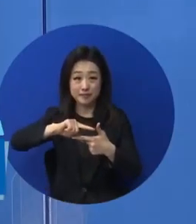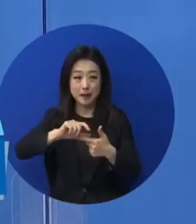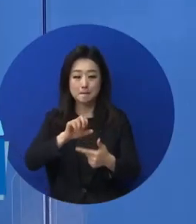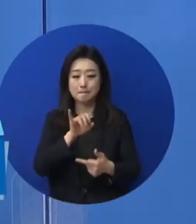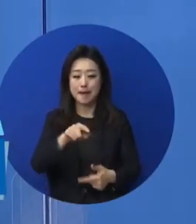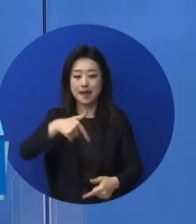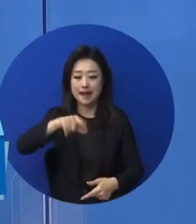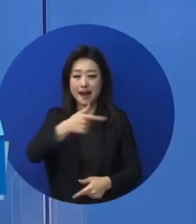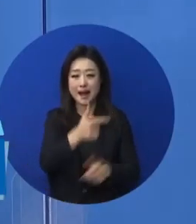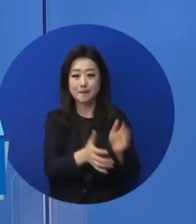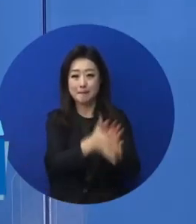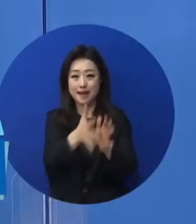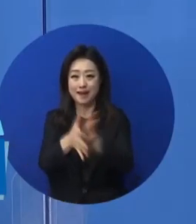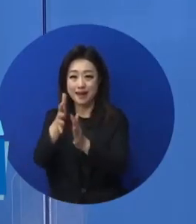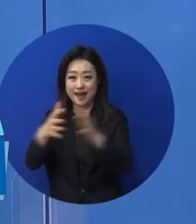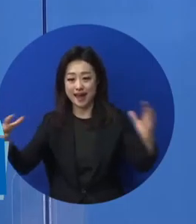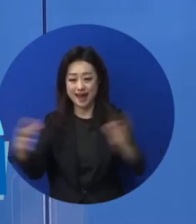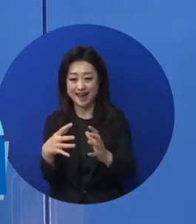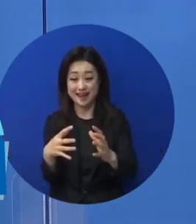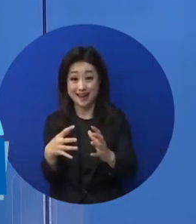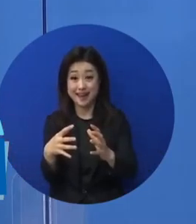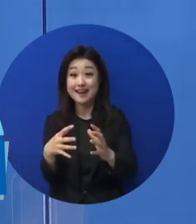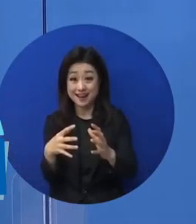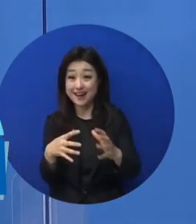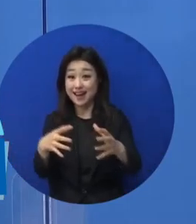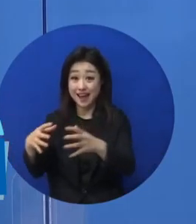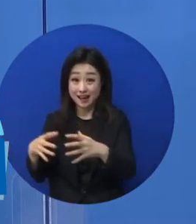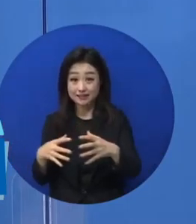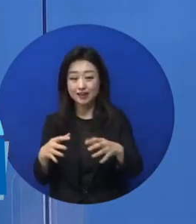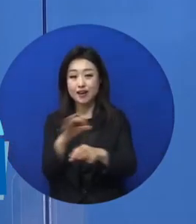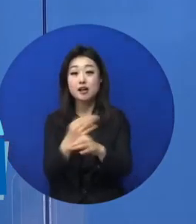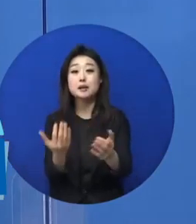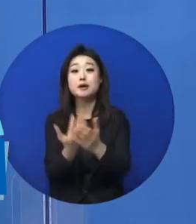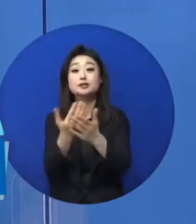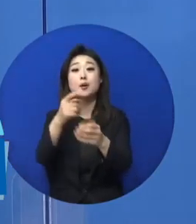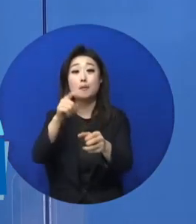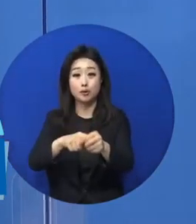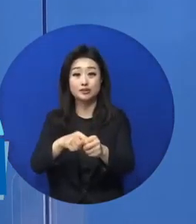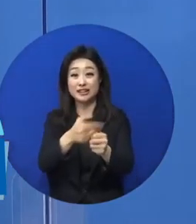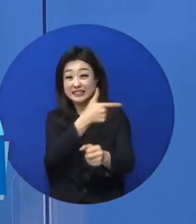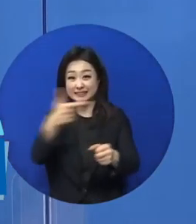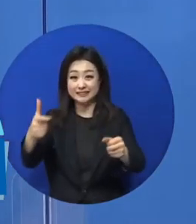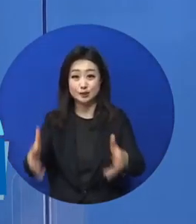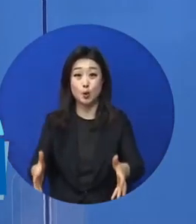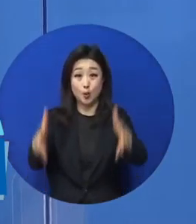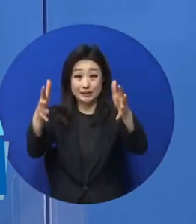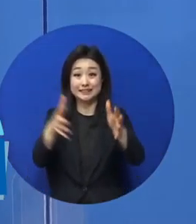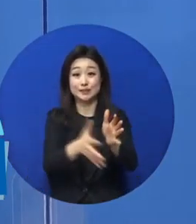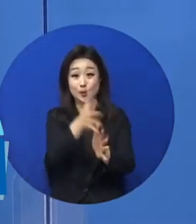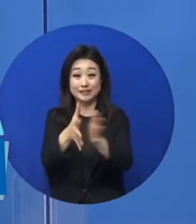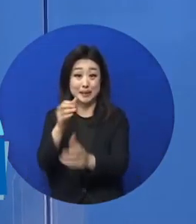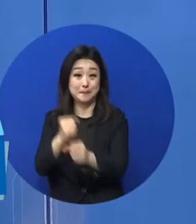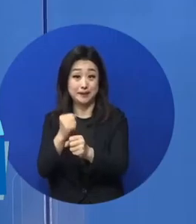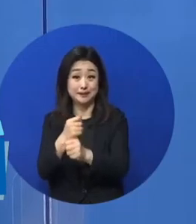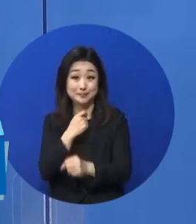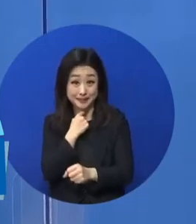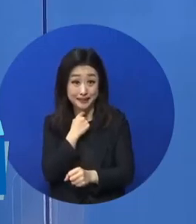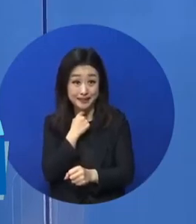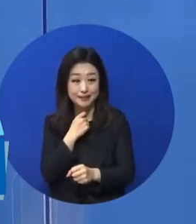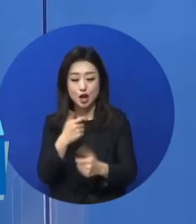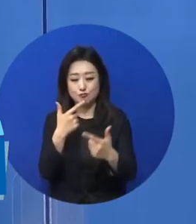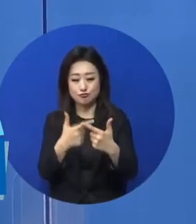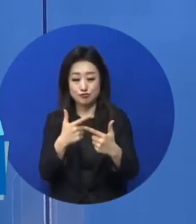세 개의 도시가 규모의 경제를 만들자는 뜻입니다. 그렇기 때문에 그중에 가장 인구가 많고 산업적으로 기반이